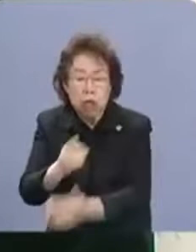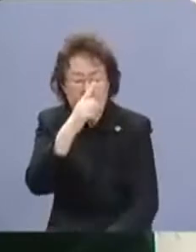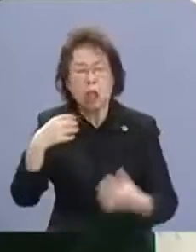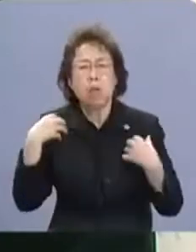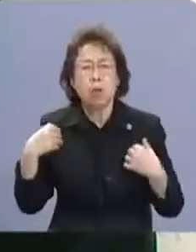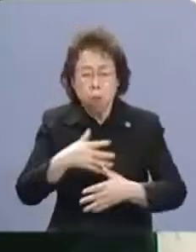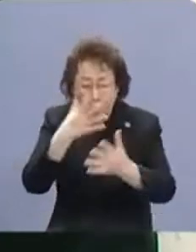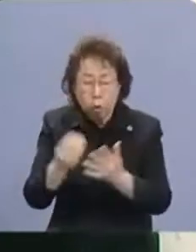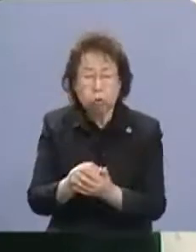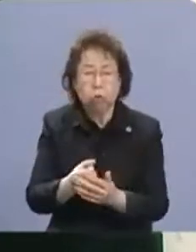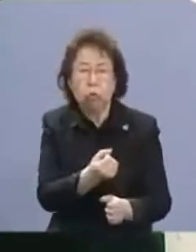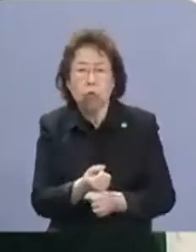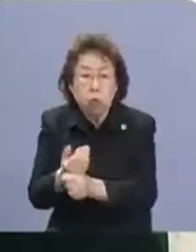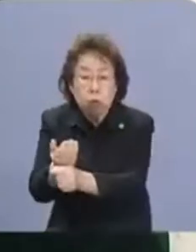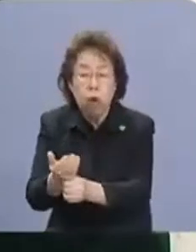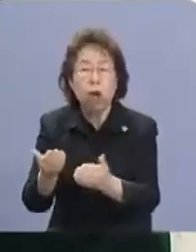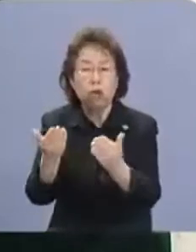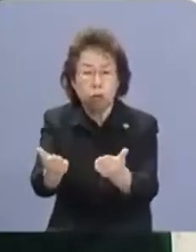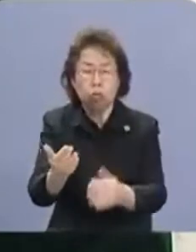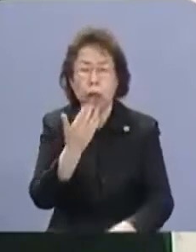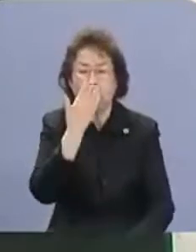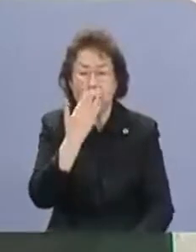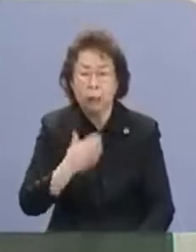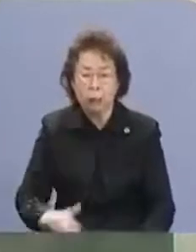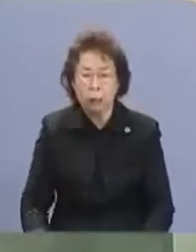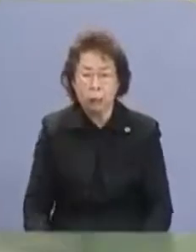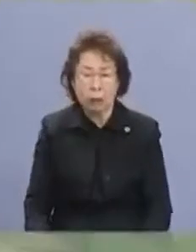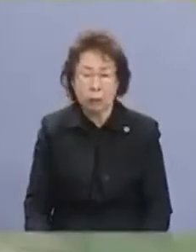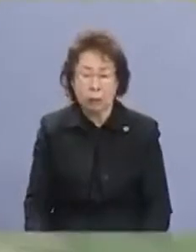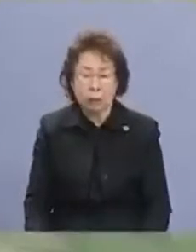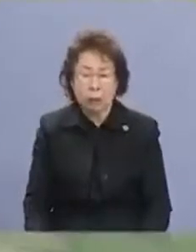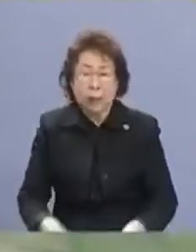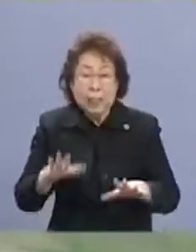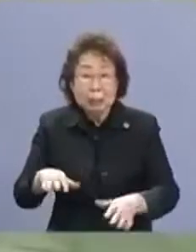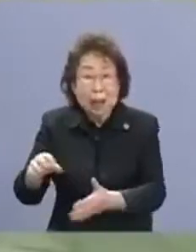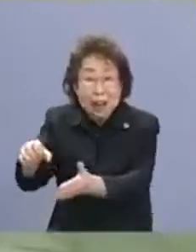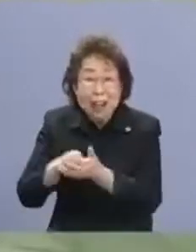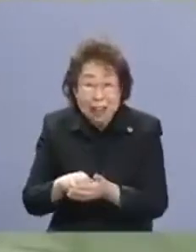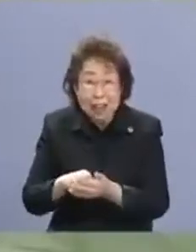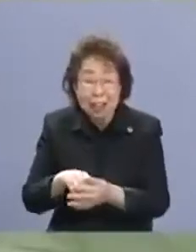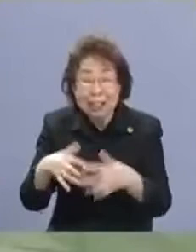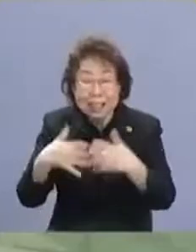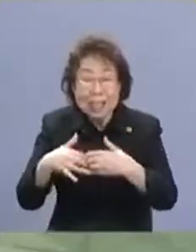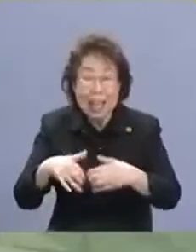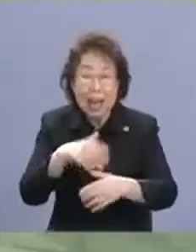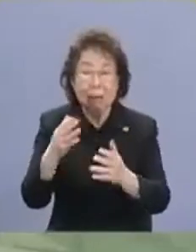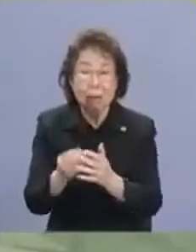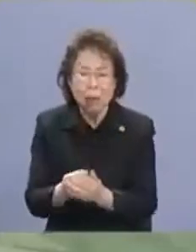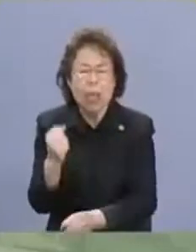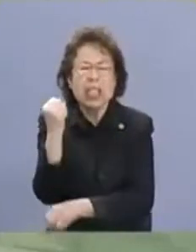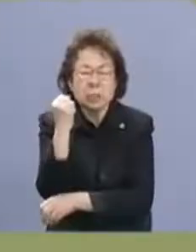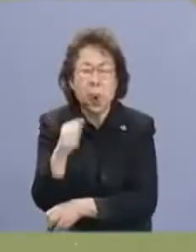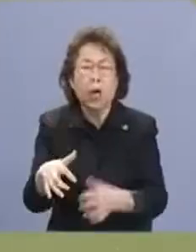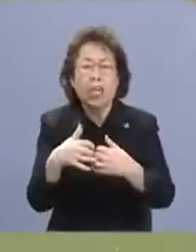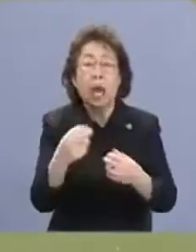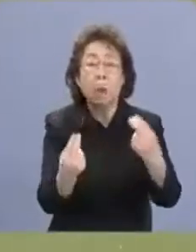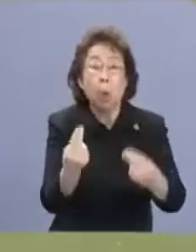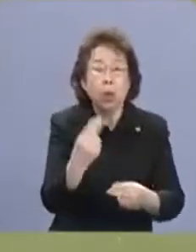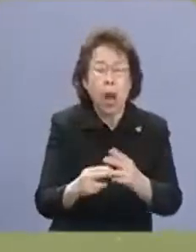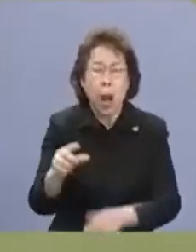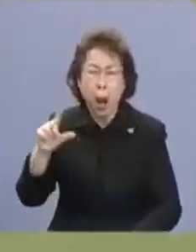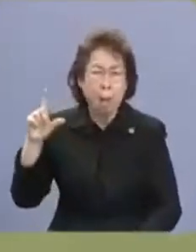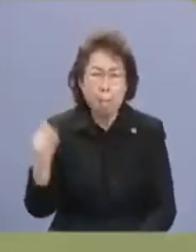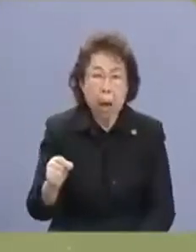국민한테 그 결과를 알려줄 수 있는 특히 이번에 도입한 계측장비 는 기존 장비보다 분석